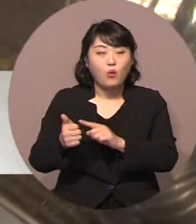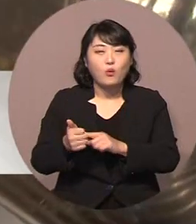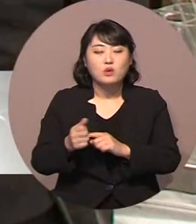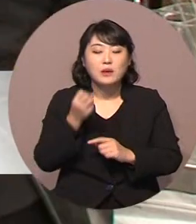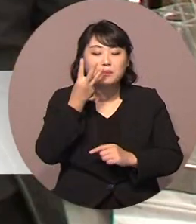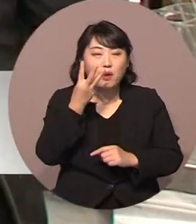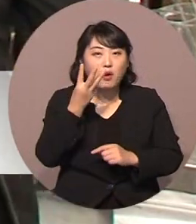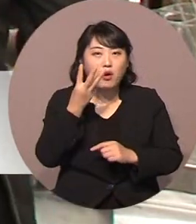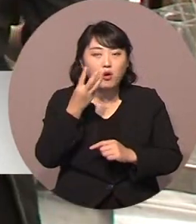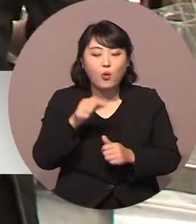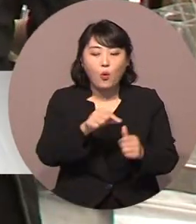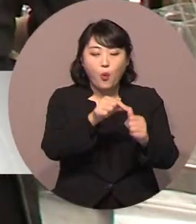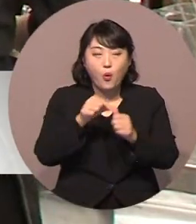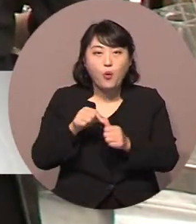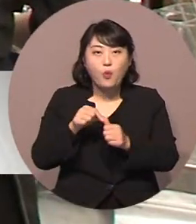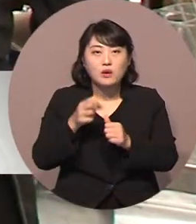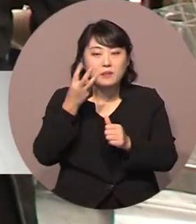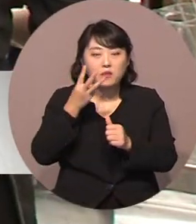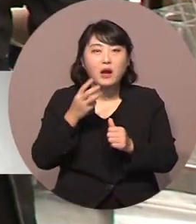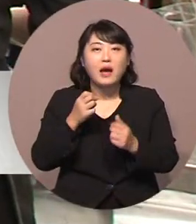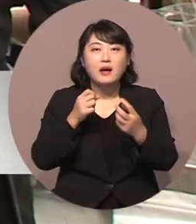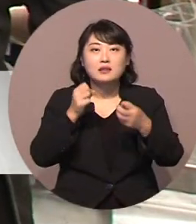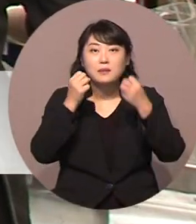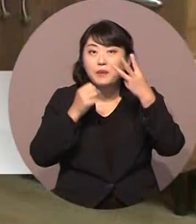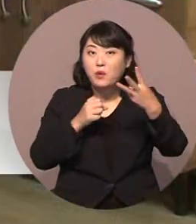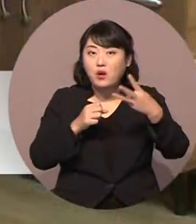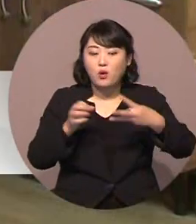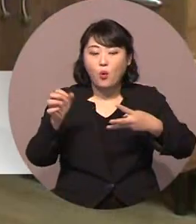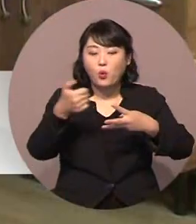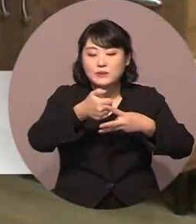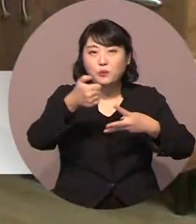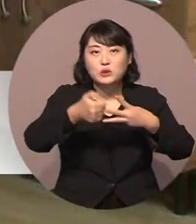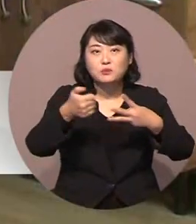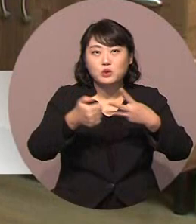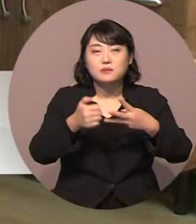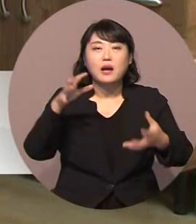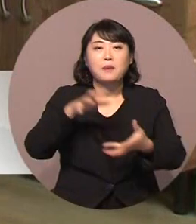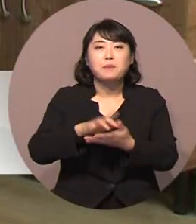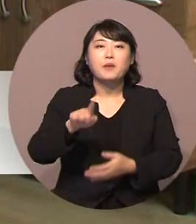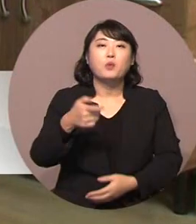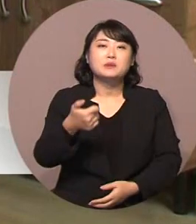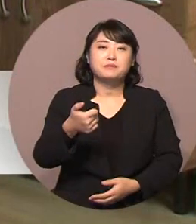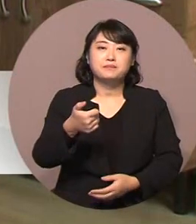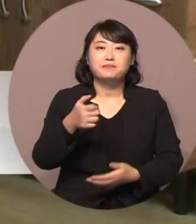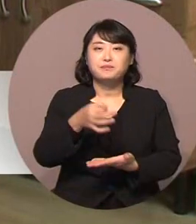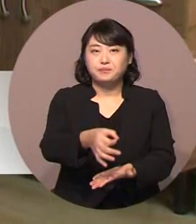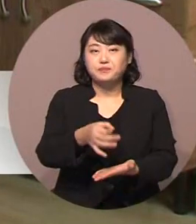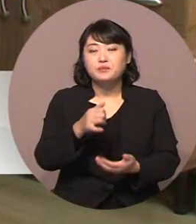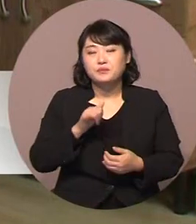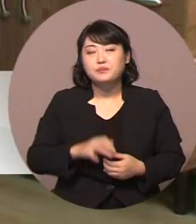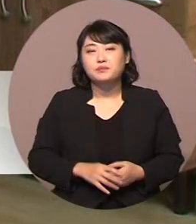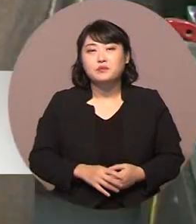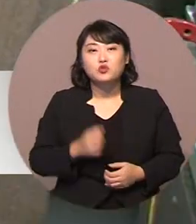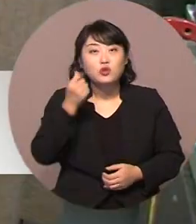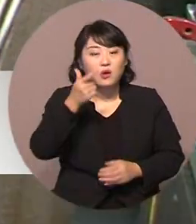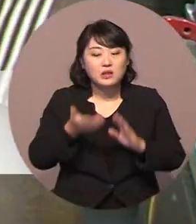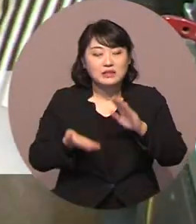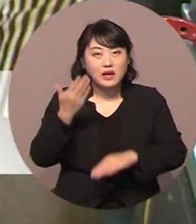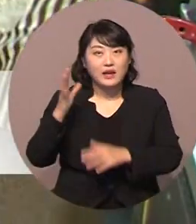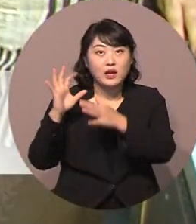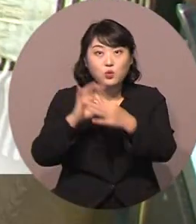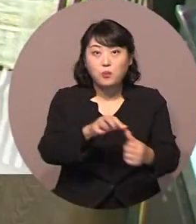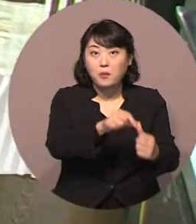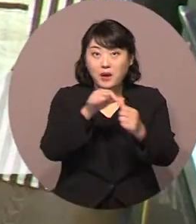고용을 유지하면 매달 50만 원씩 총 150만 원을 지급합니다 또 6개월 이상 고용이 유지되면